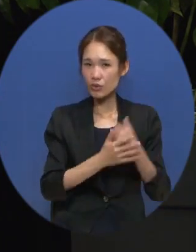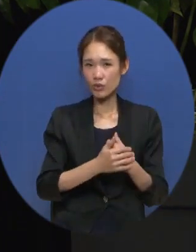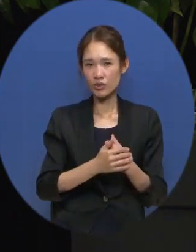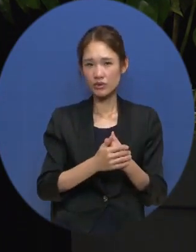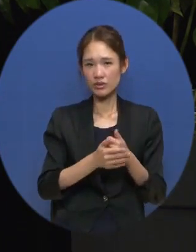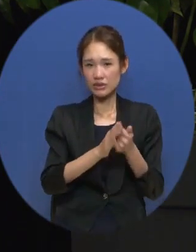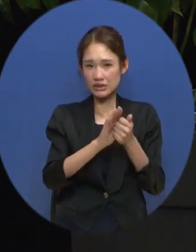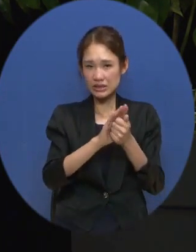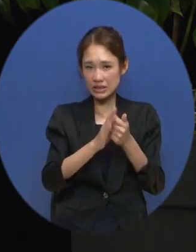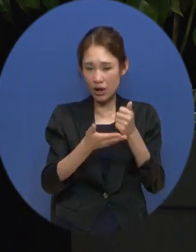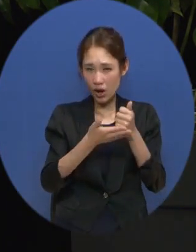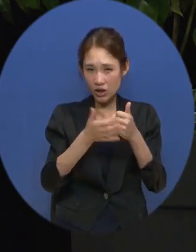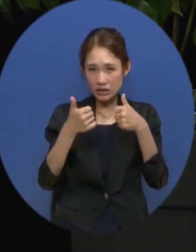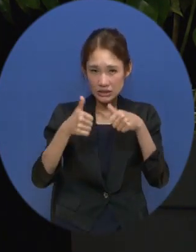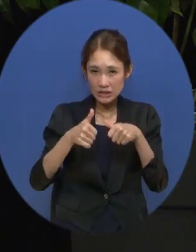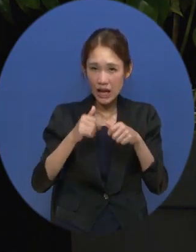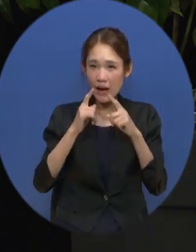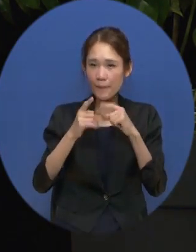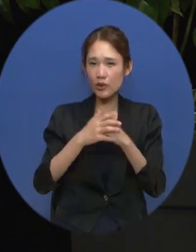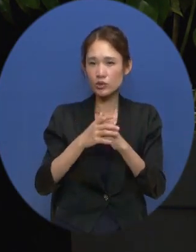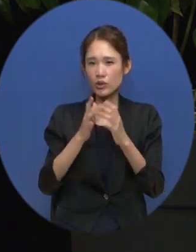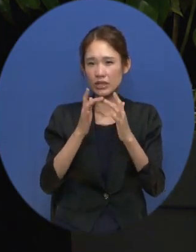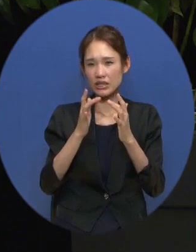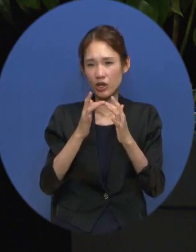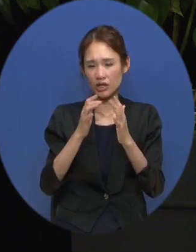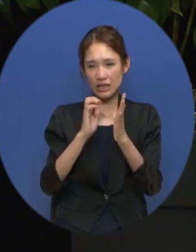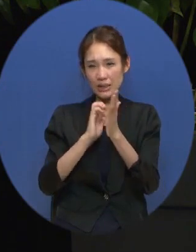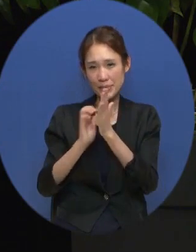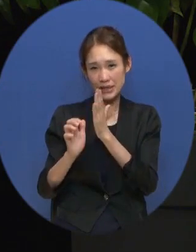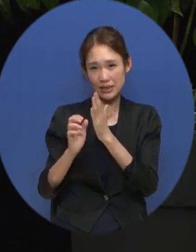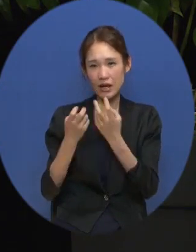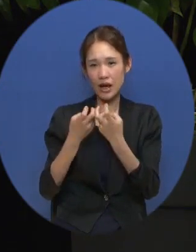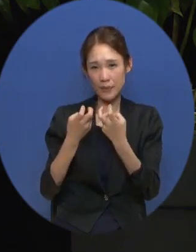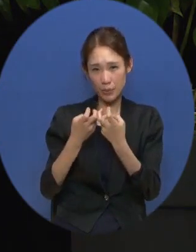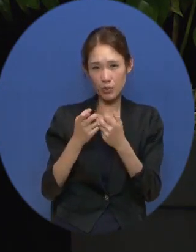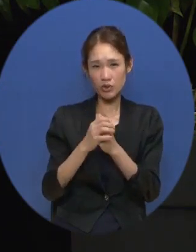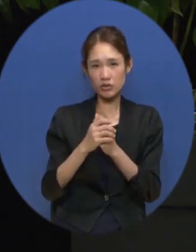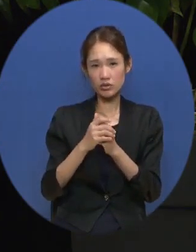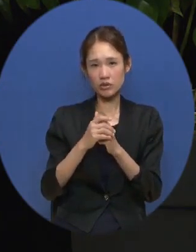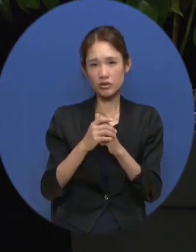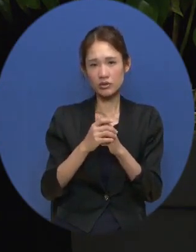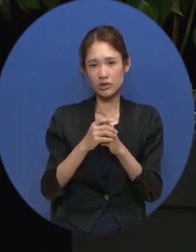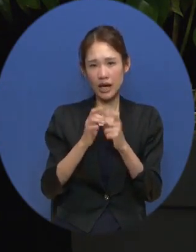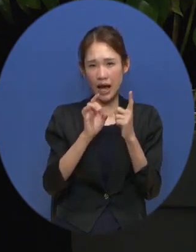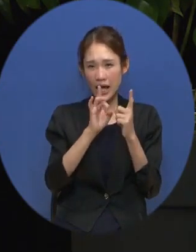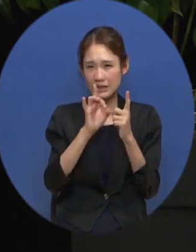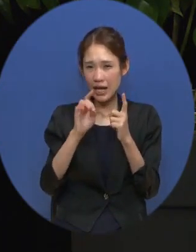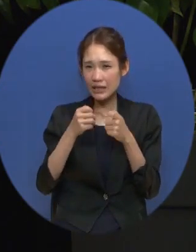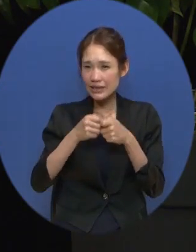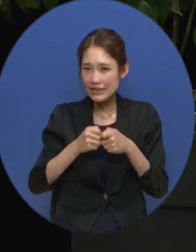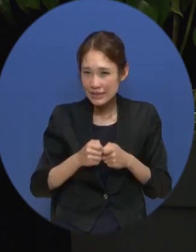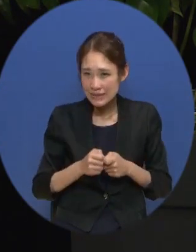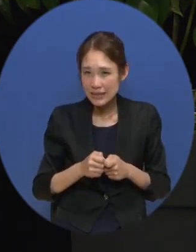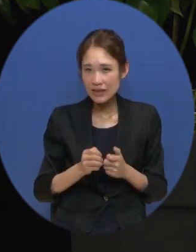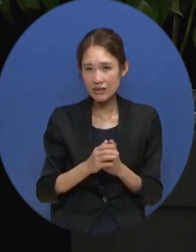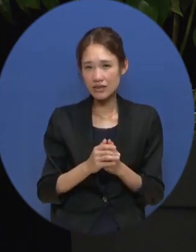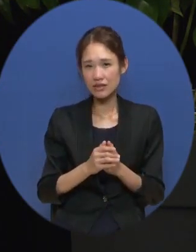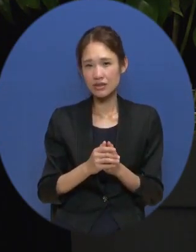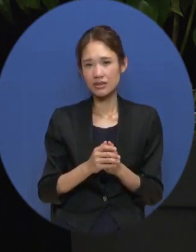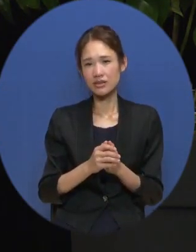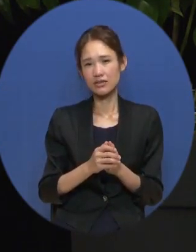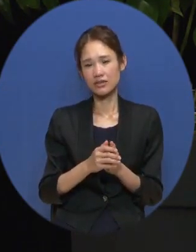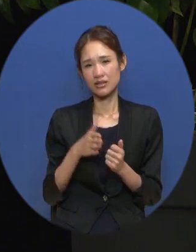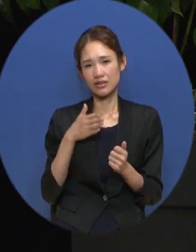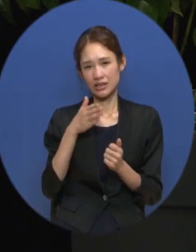응대하는 법이라든가 아니면 메일 쓰는 법이라든가 그런 부분은 아주 세세하게 거의 이제 전담 마크를 해가지고